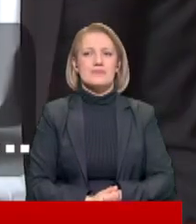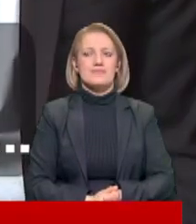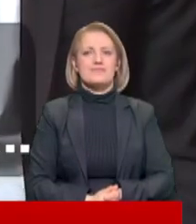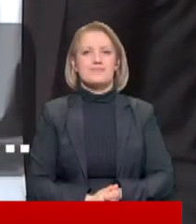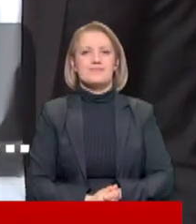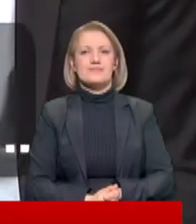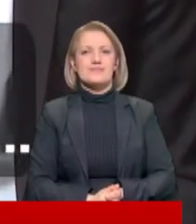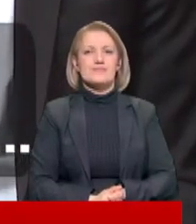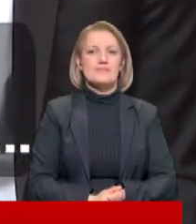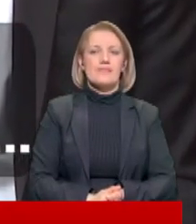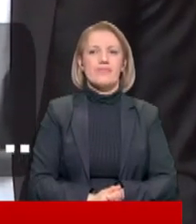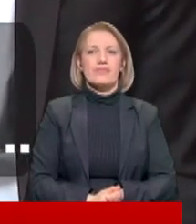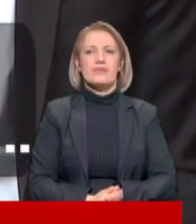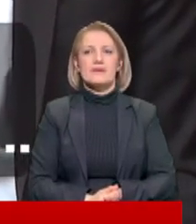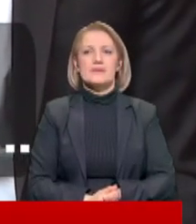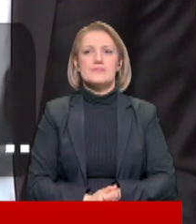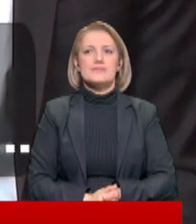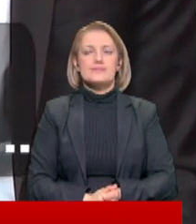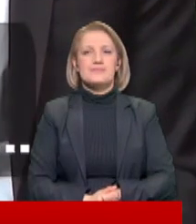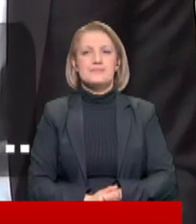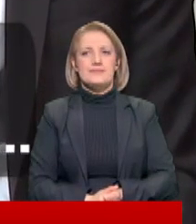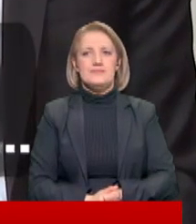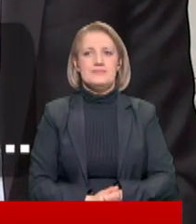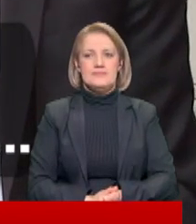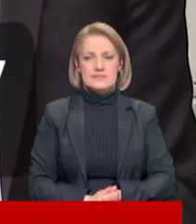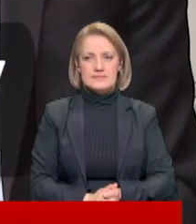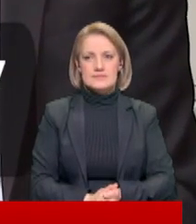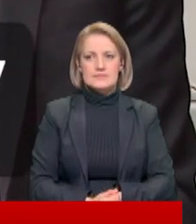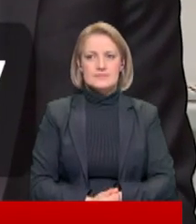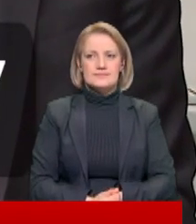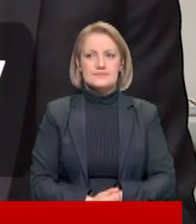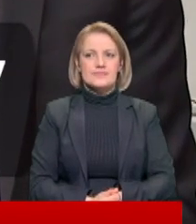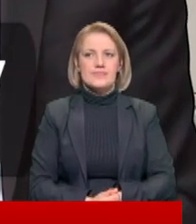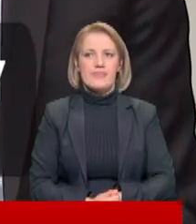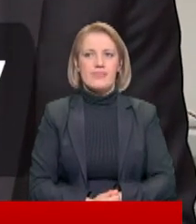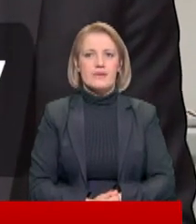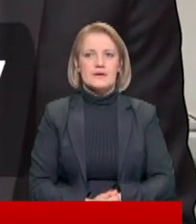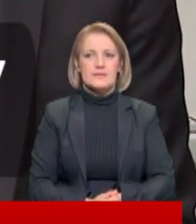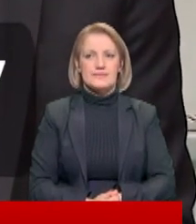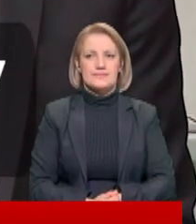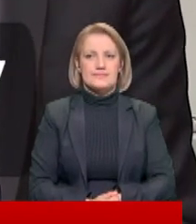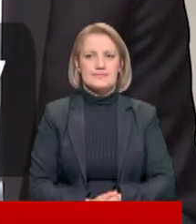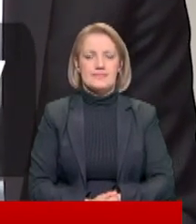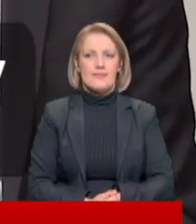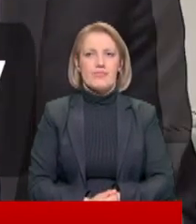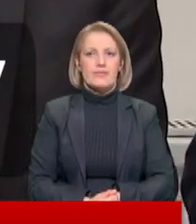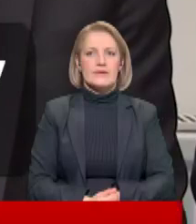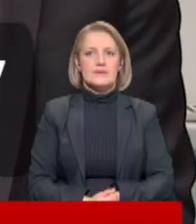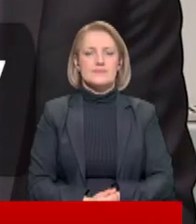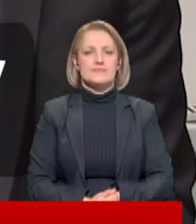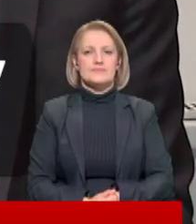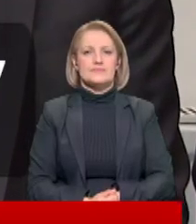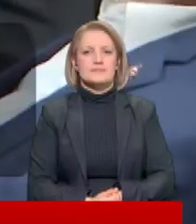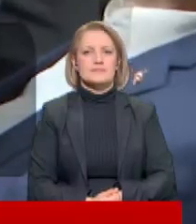parti. Birbirimizi tanıyoruz, birbirimizi biliyoruz. Bu da efendim önemli olan şey ülkemize, milletimize sadakatta efendim hizmet etmek, görev yap.